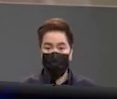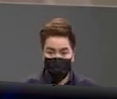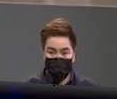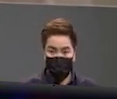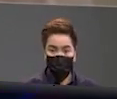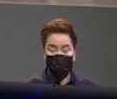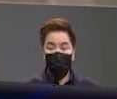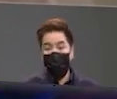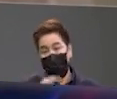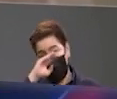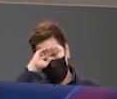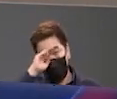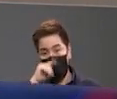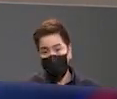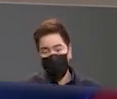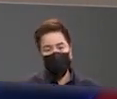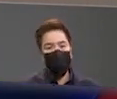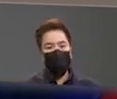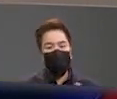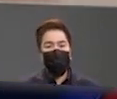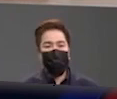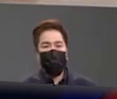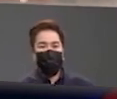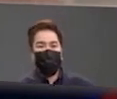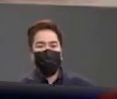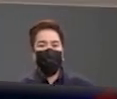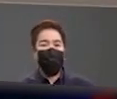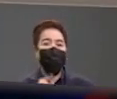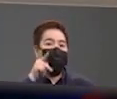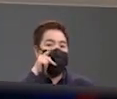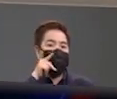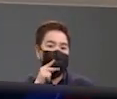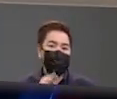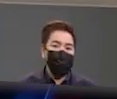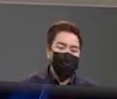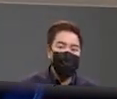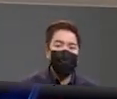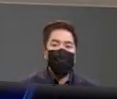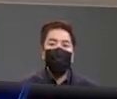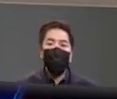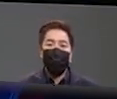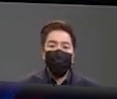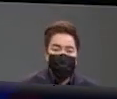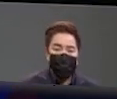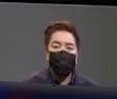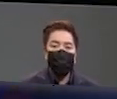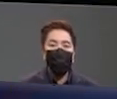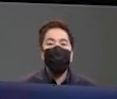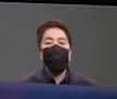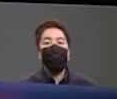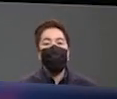2800อันนี้ข้อมูลดีนะวันที่ 14สิงหาคมนะครับอ่ะ